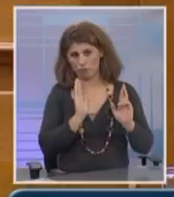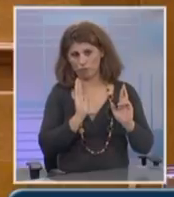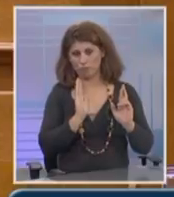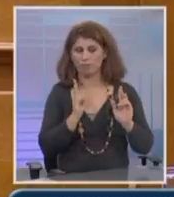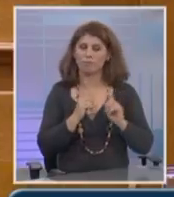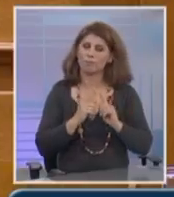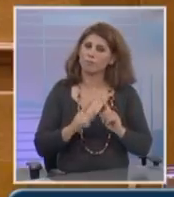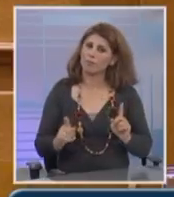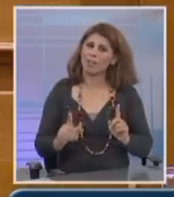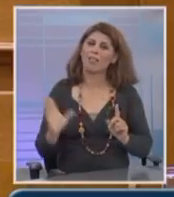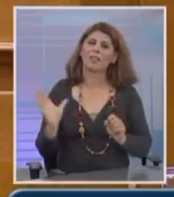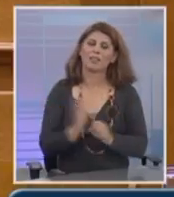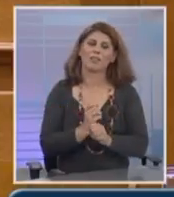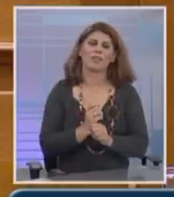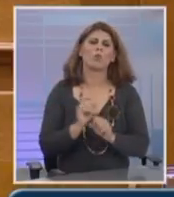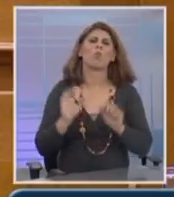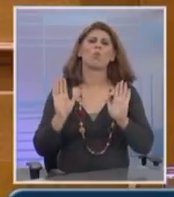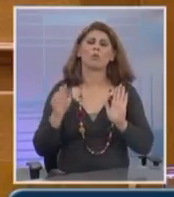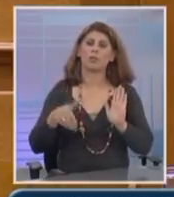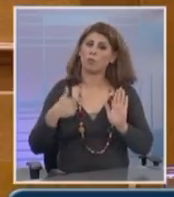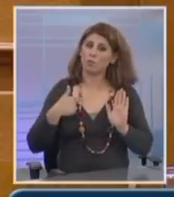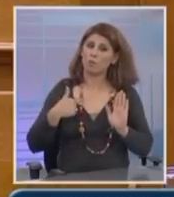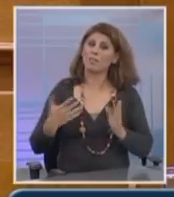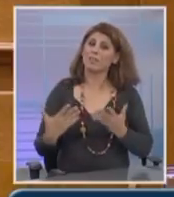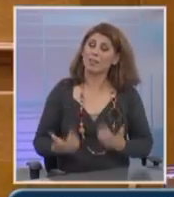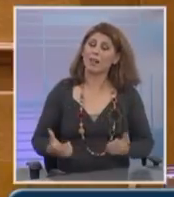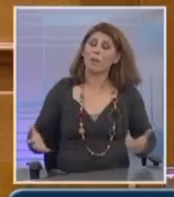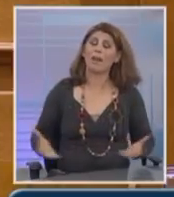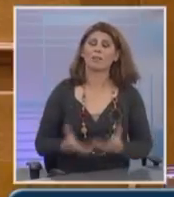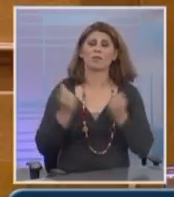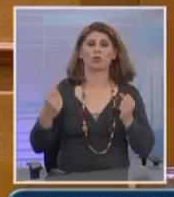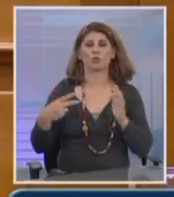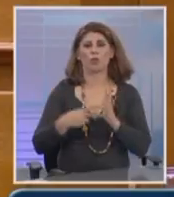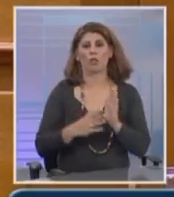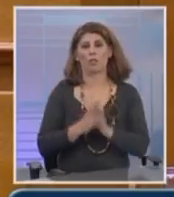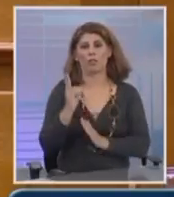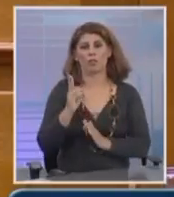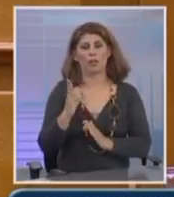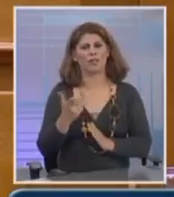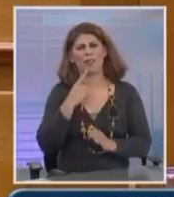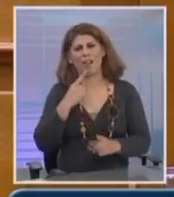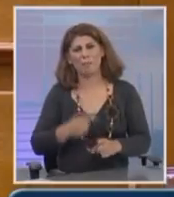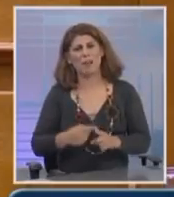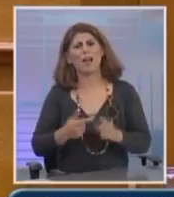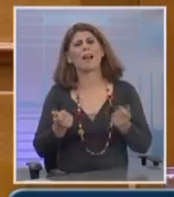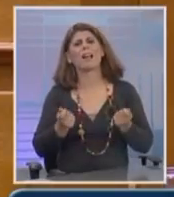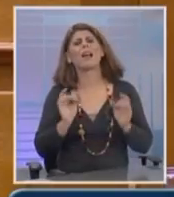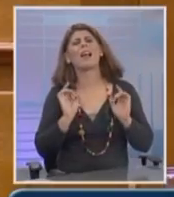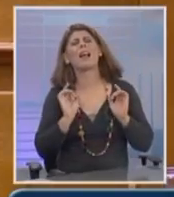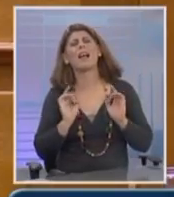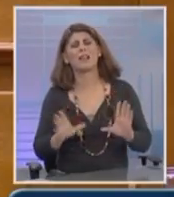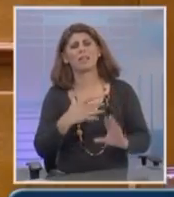δεν πετύχατε καν αυτό που εμείς είχαμε εξασφαλίσει το 2012. Γιατί πολύ απλά κανείς δεν σας